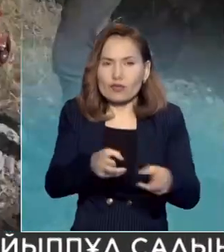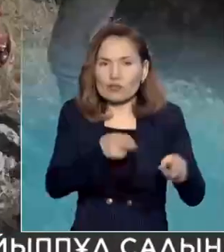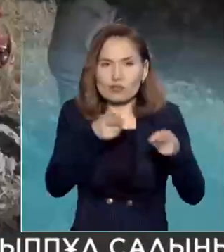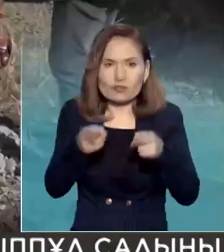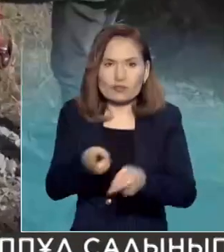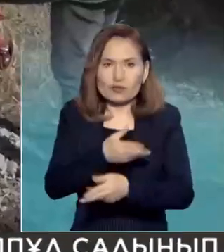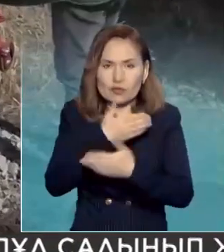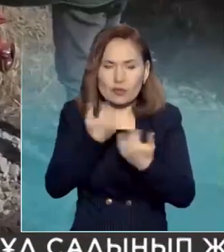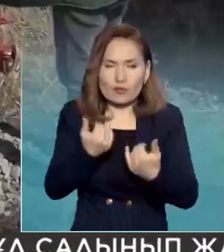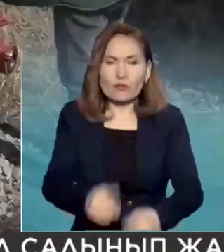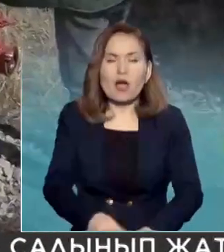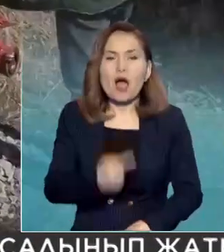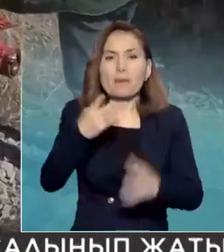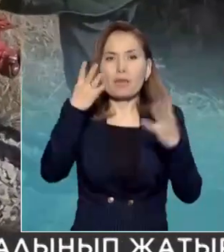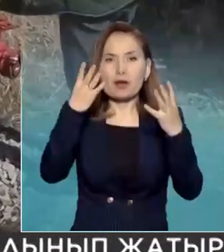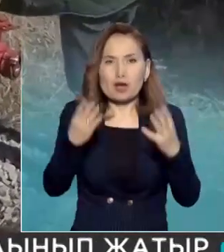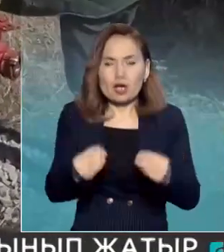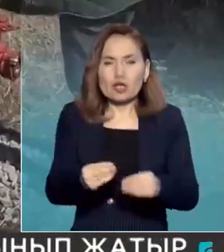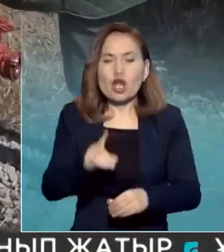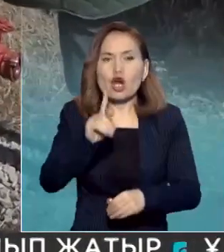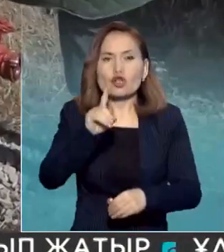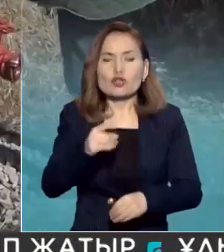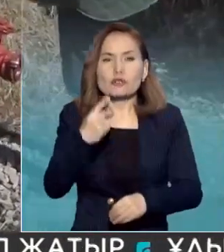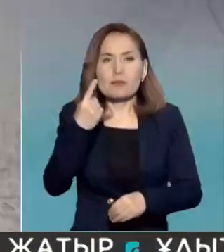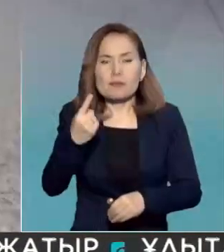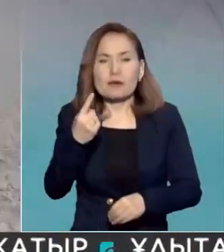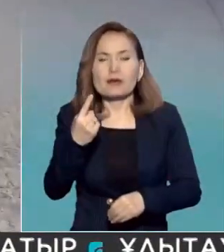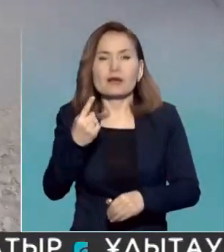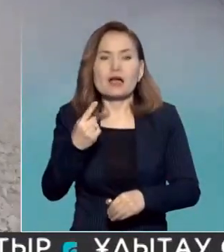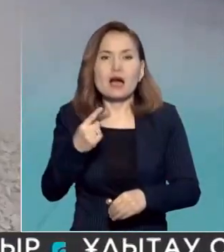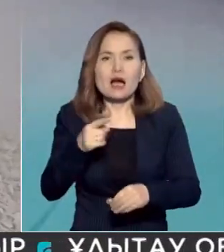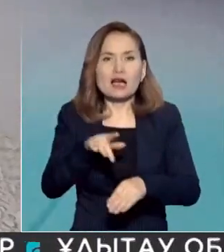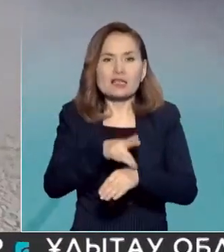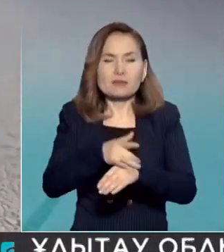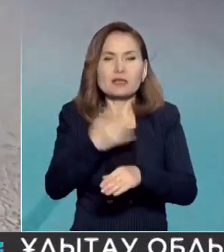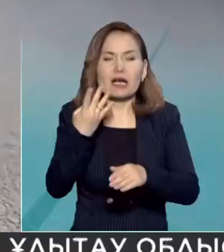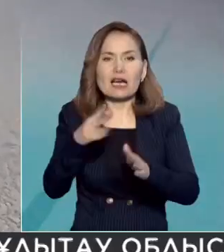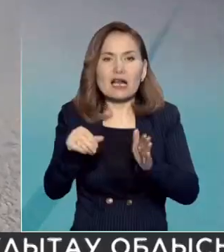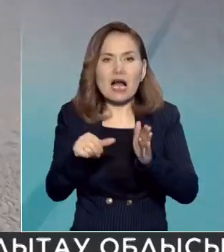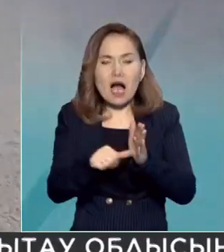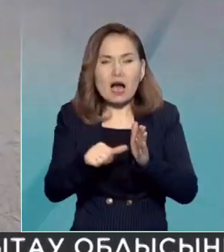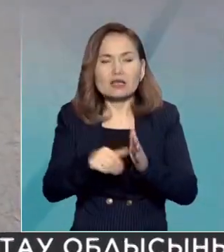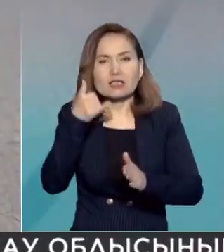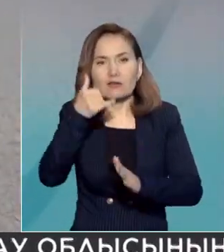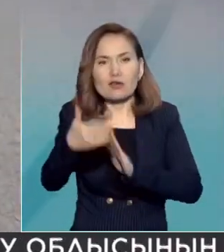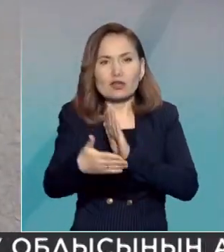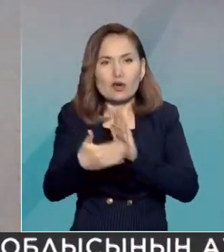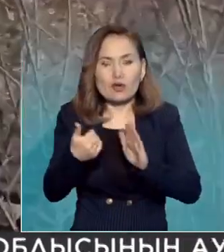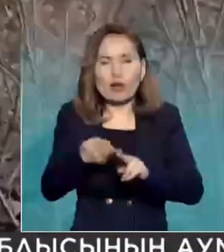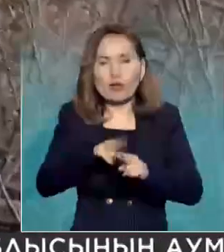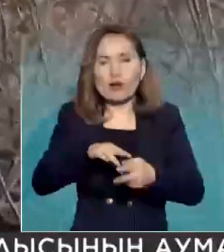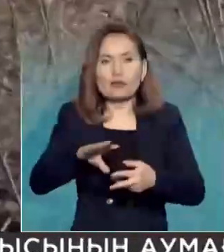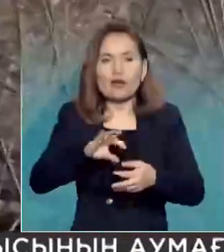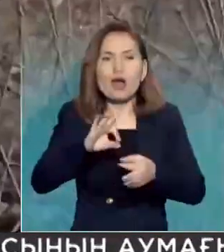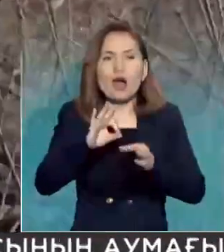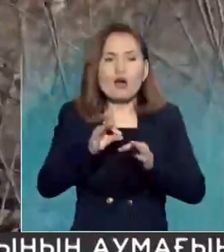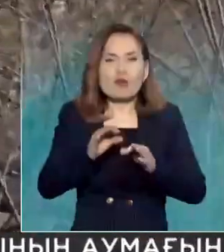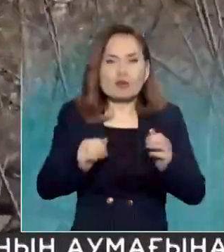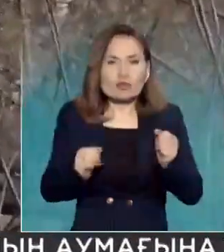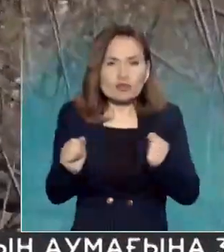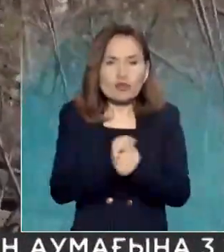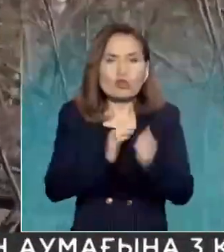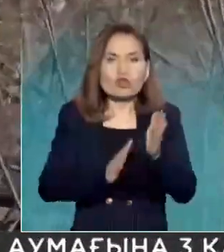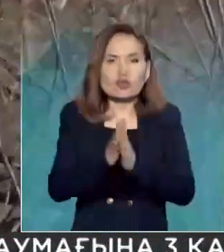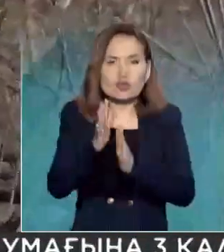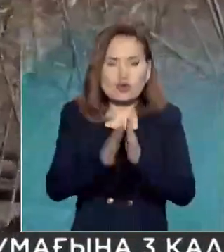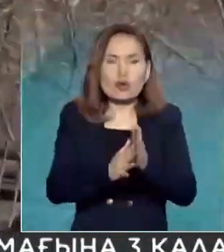туындаған жоқ. Бір күнде 101 қызметіне 46 шақырту түскен. Солардың бірі Былғары зауыты ауданында тіркелді. Қамыстан шыққан өрттен тұрғын